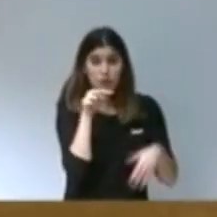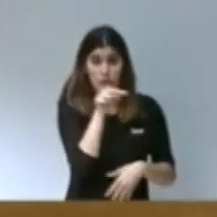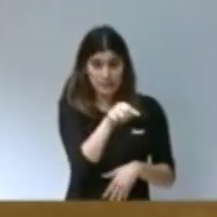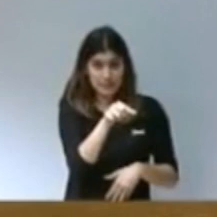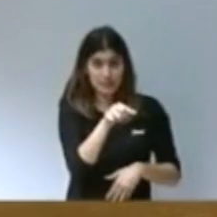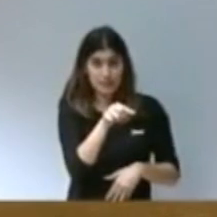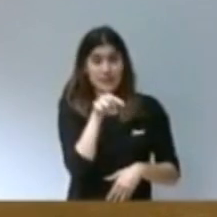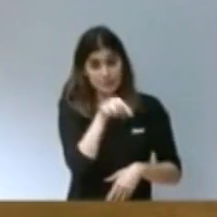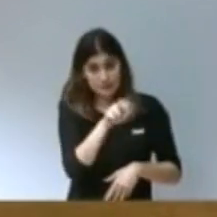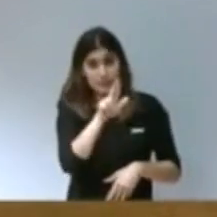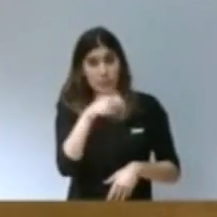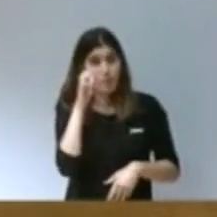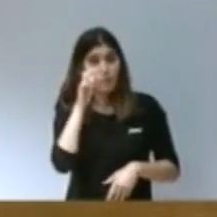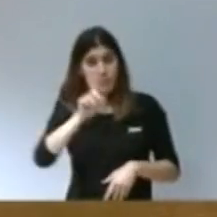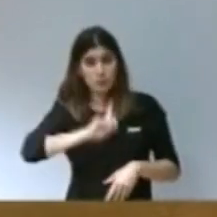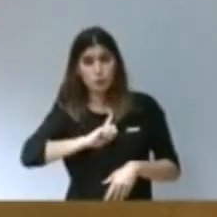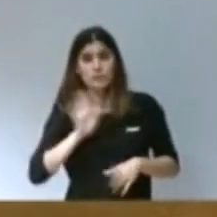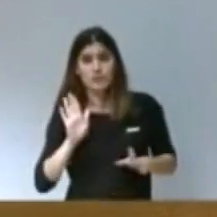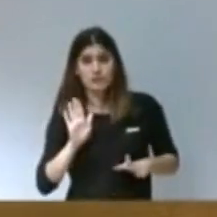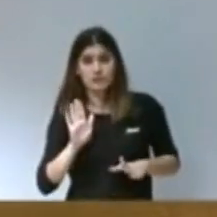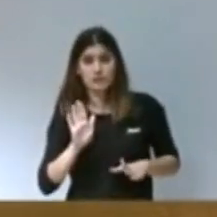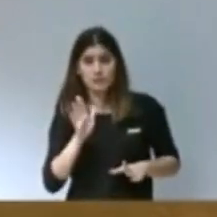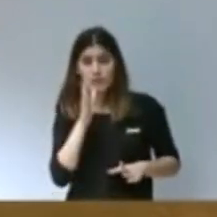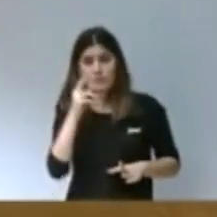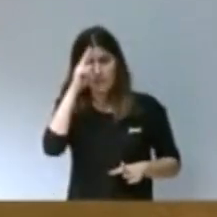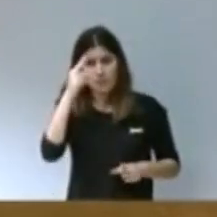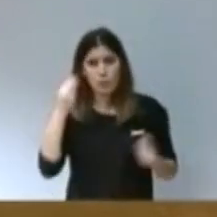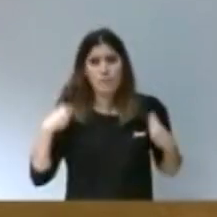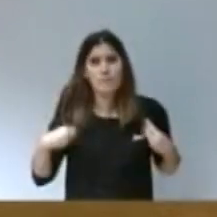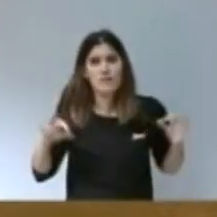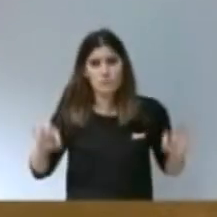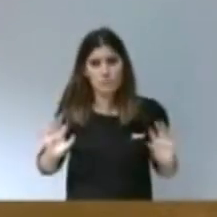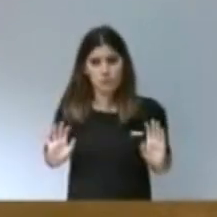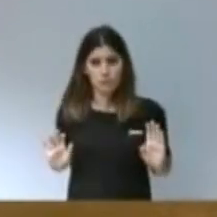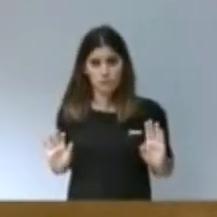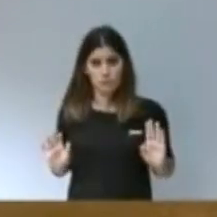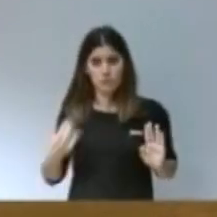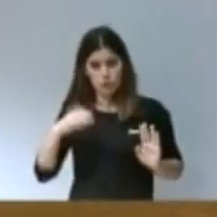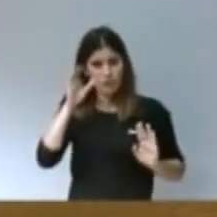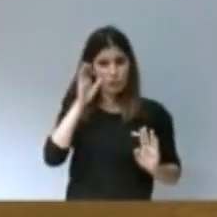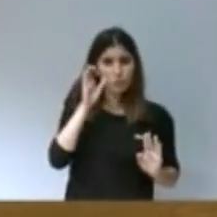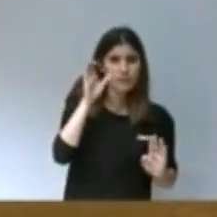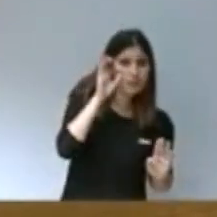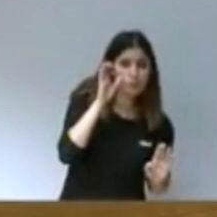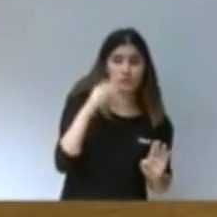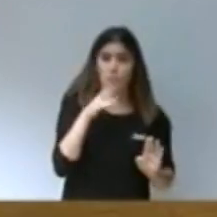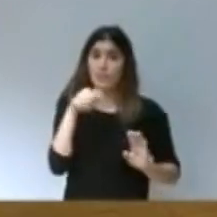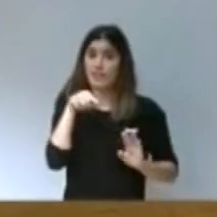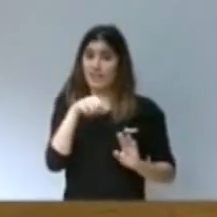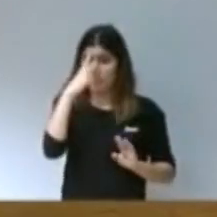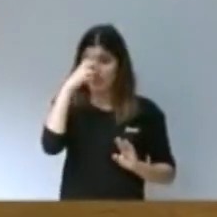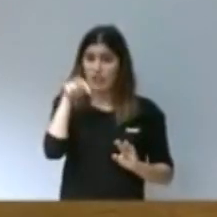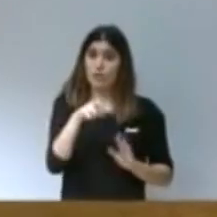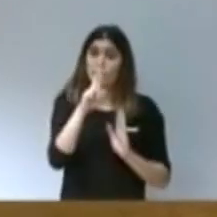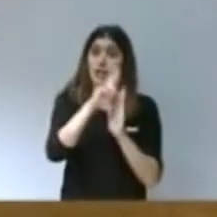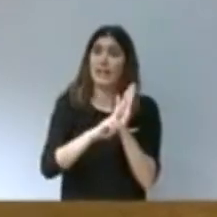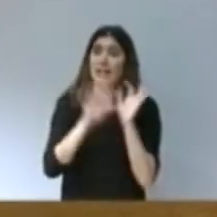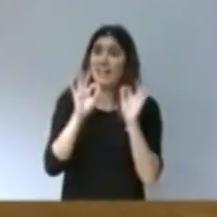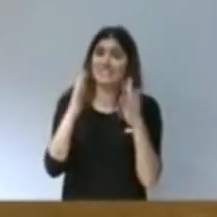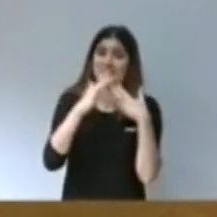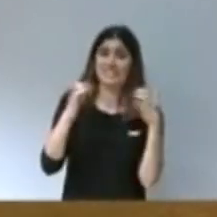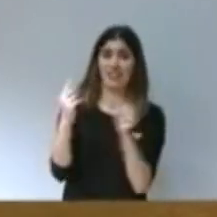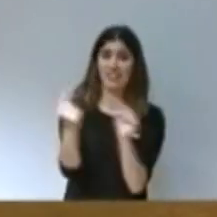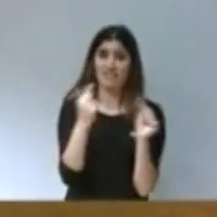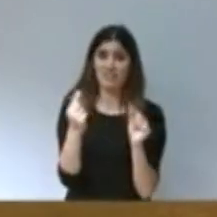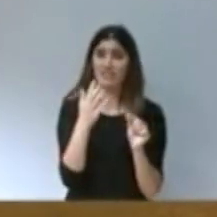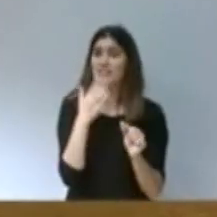vostè que també m'escolte a mi el mateix respecte que li escolte jo a ell, a vostè. Perquè jo crec que això són les regles del parlamentarista.